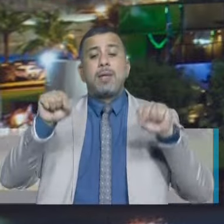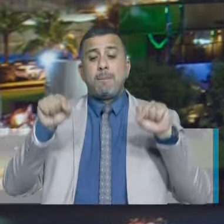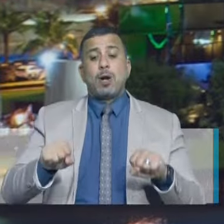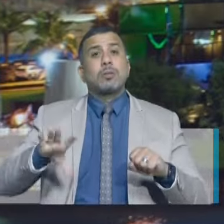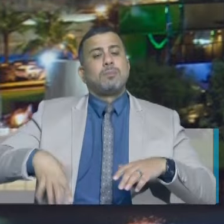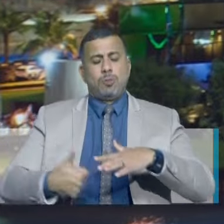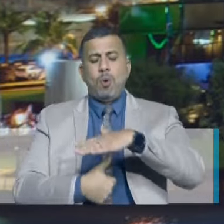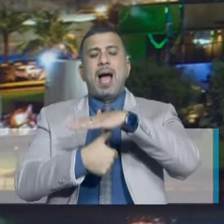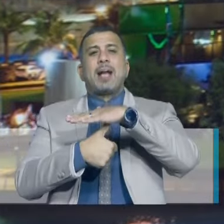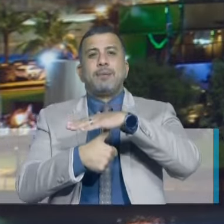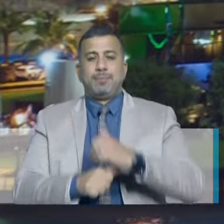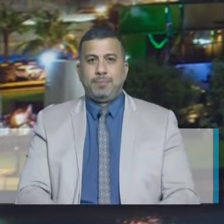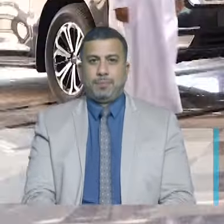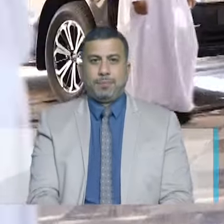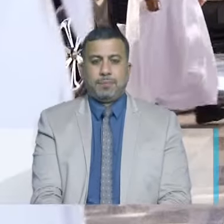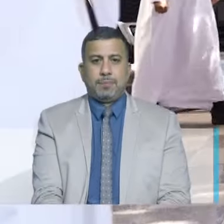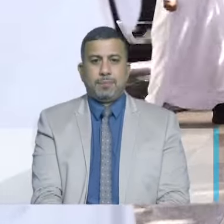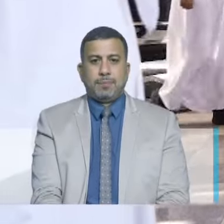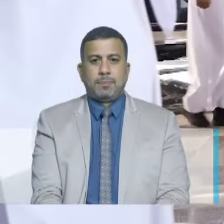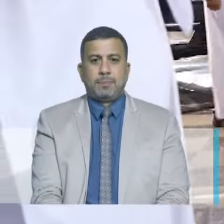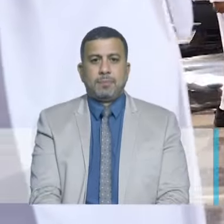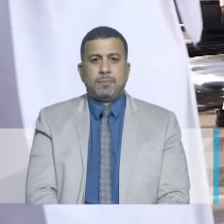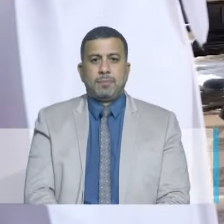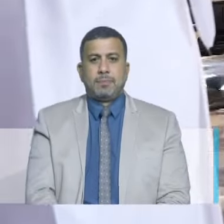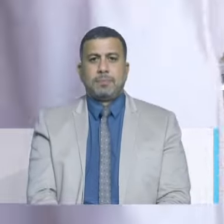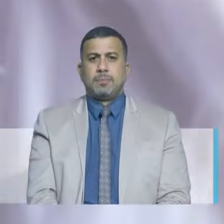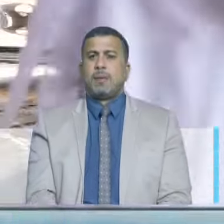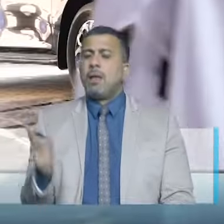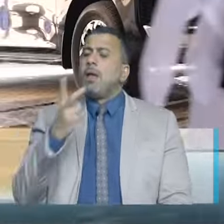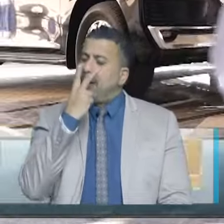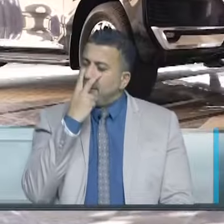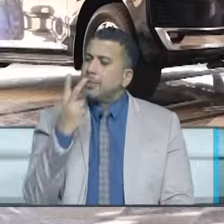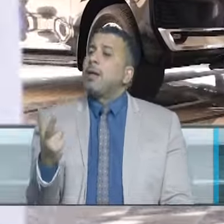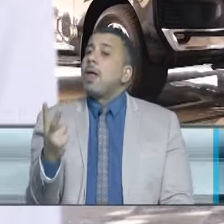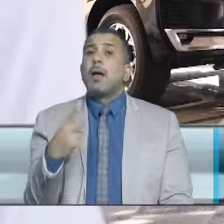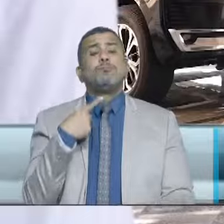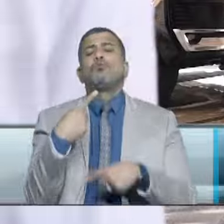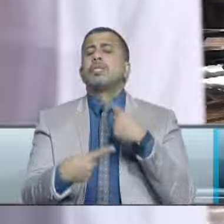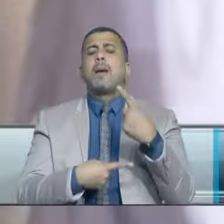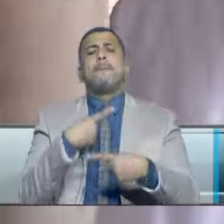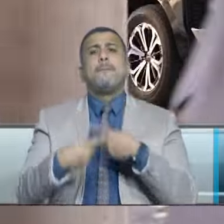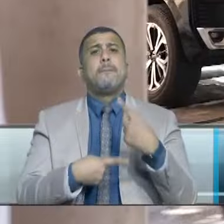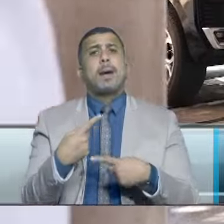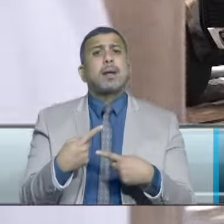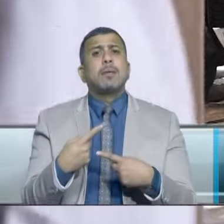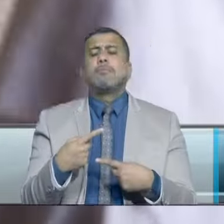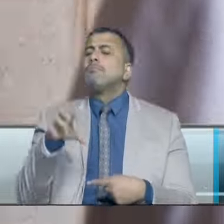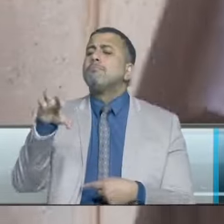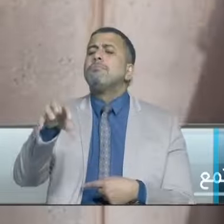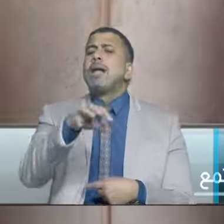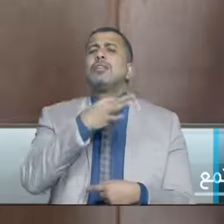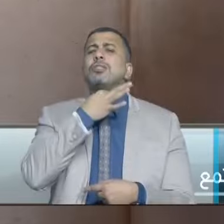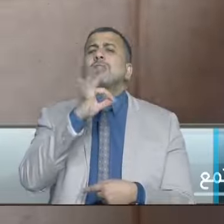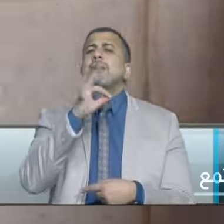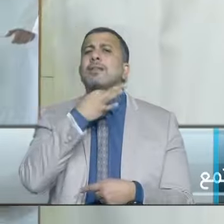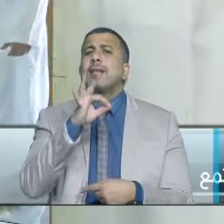مكتب سمو الحاكم في اطار اطلاع سموه الدائم والمست مر على كافه المستجدات في